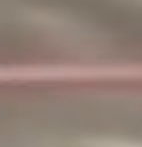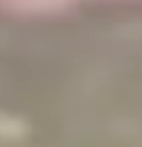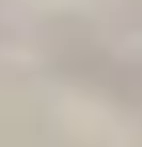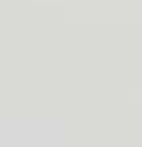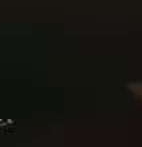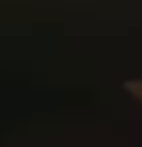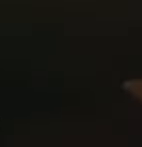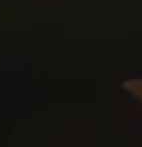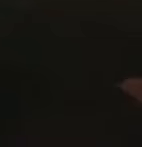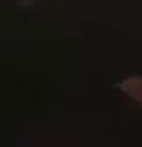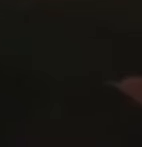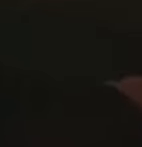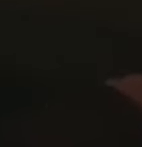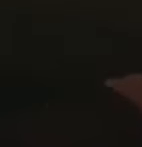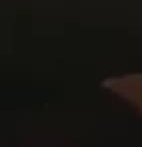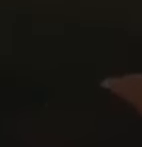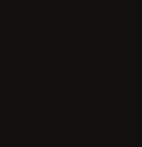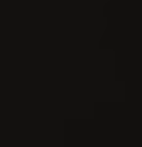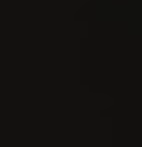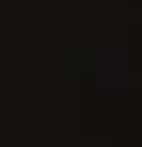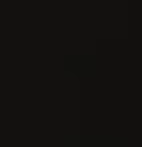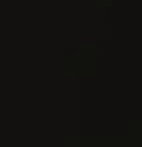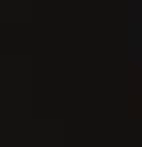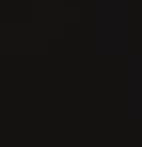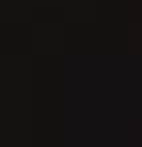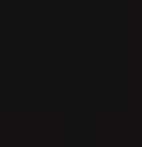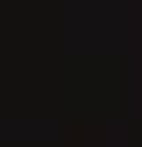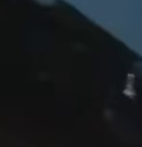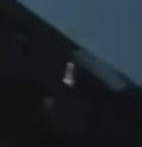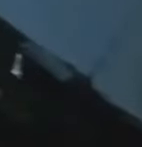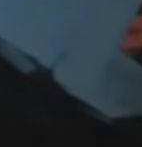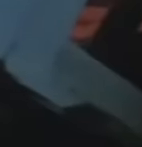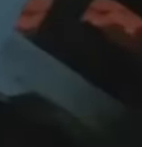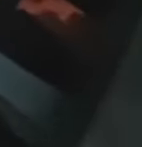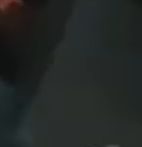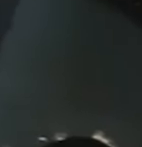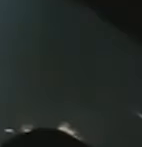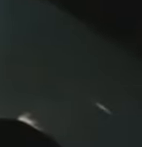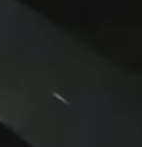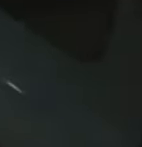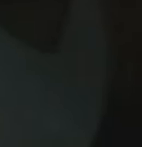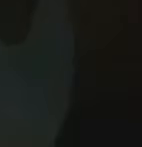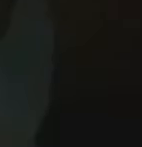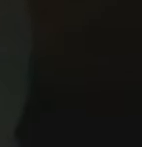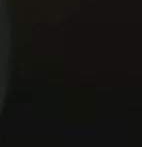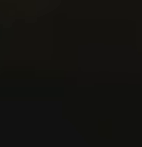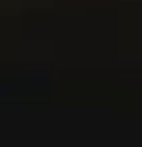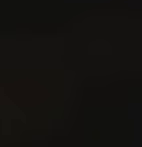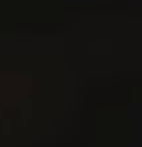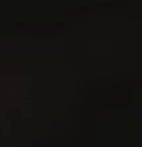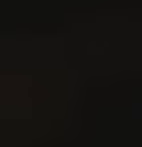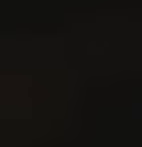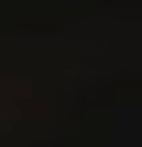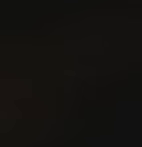Selatan. Petugas baru berhasil mengevakuasi mobil pada malam hari. Angkot kecebur ke kali setelah nekat mencari jalur alternatif